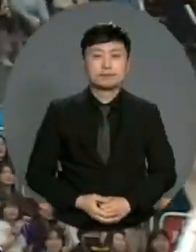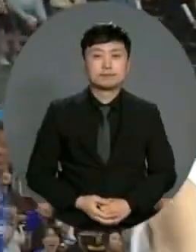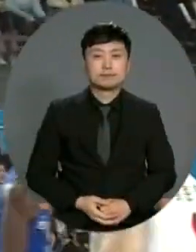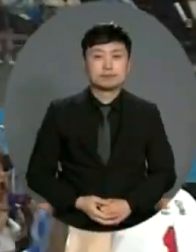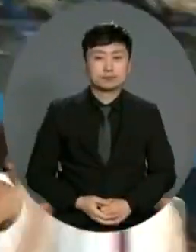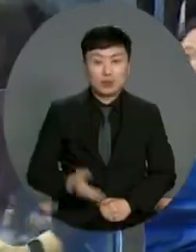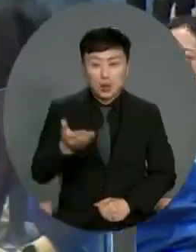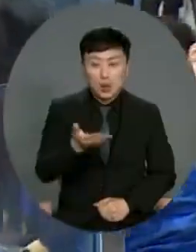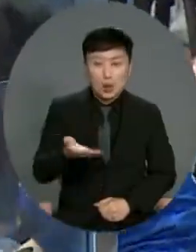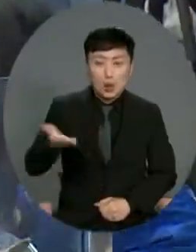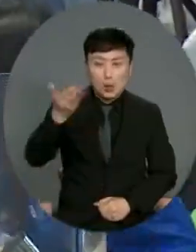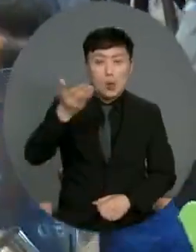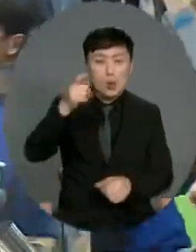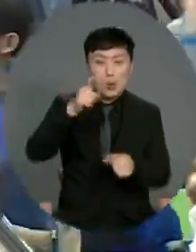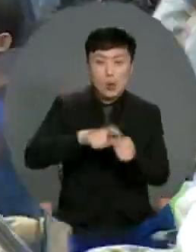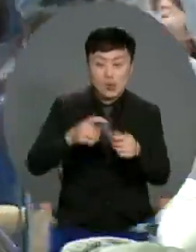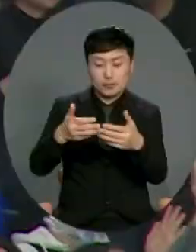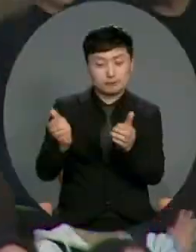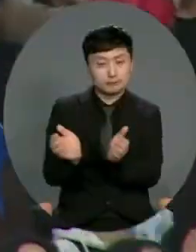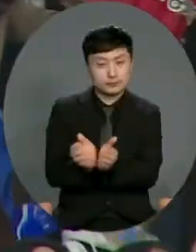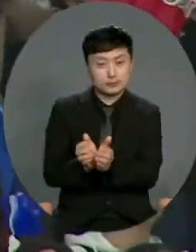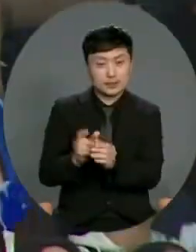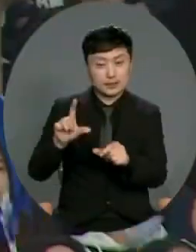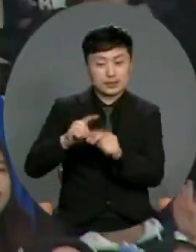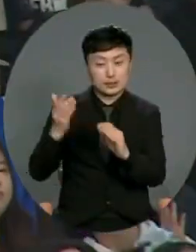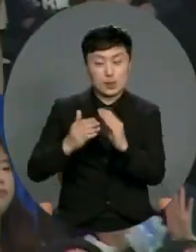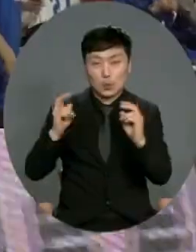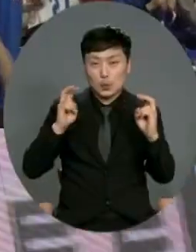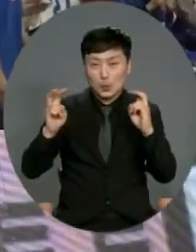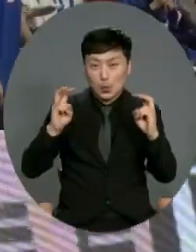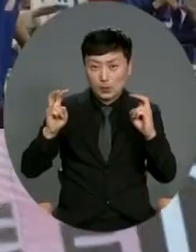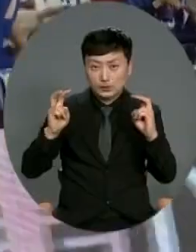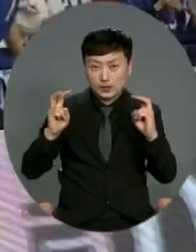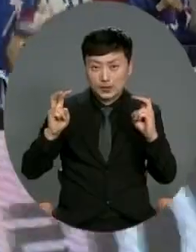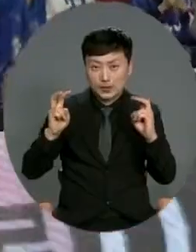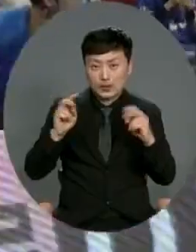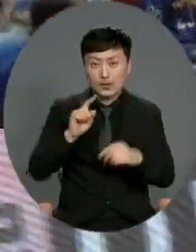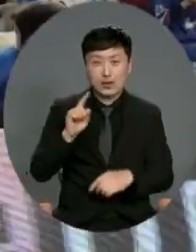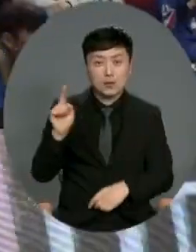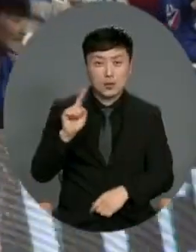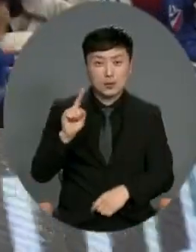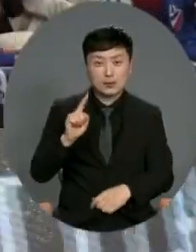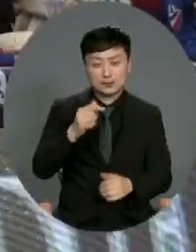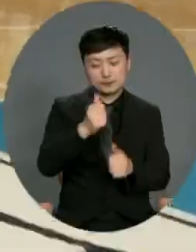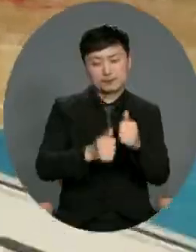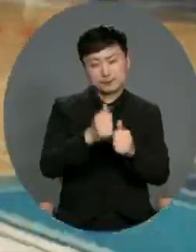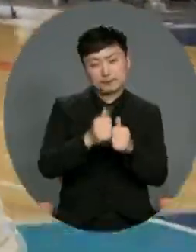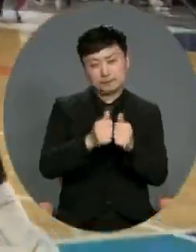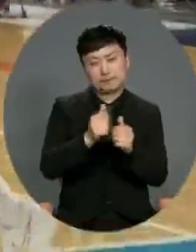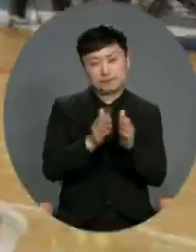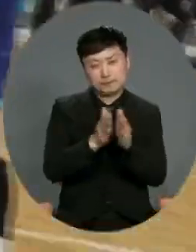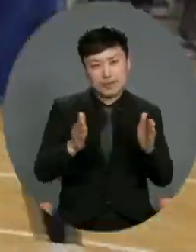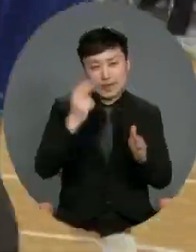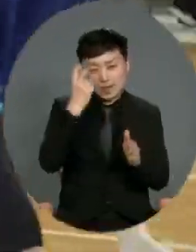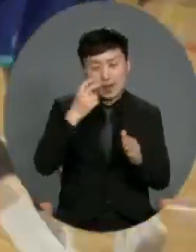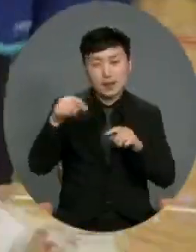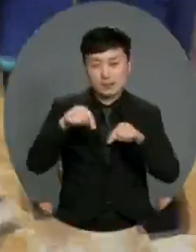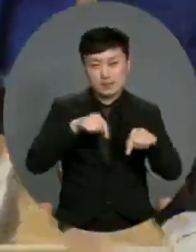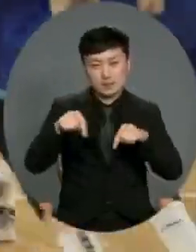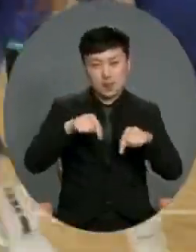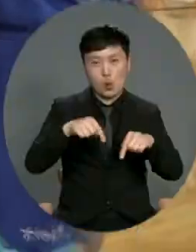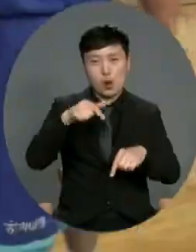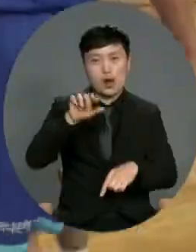더 높은 곳을 목표로 볼 수 있는 팀으로 거듭난 가스공사는 정식 사령탑으로 시즌을 처음 준비하는 강혁 감독의 지휘 아래